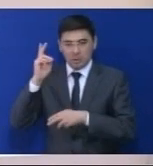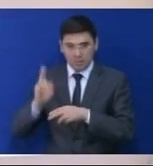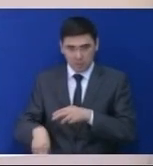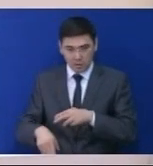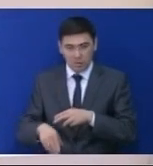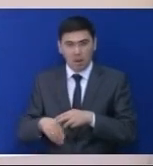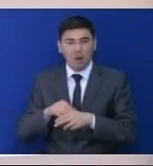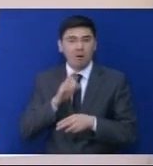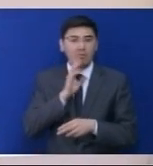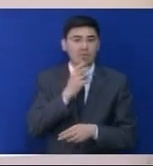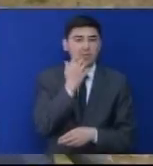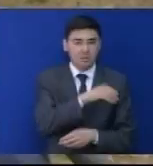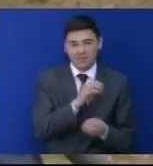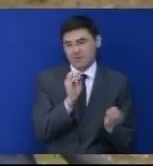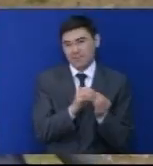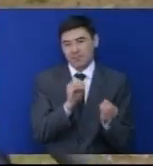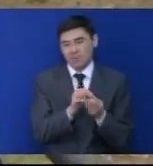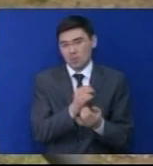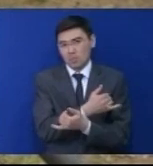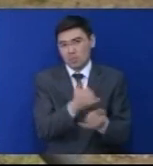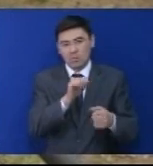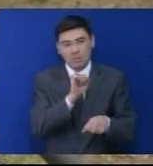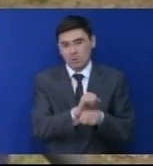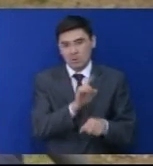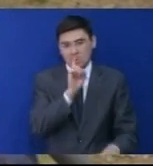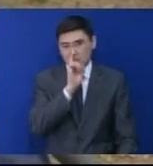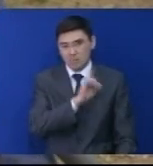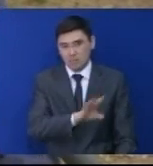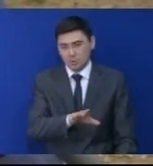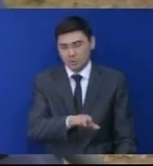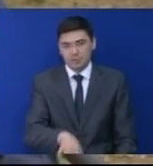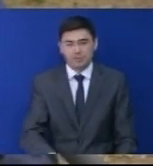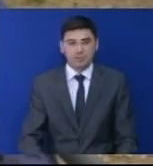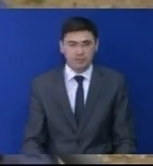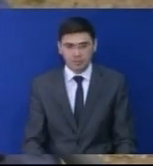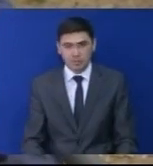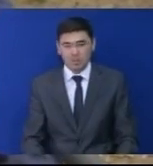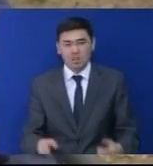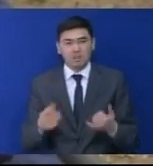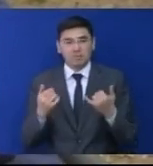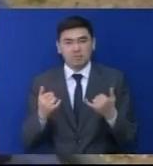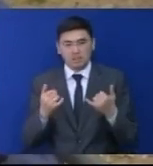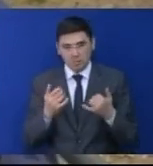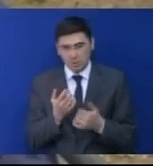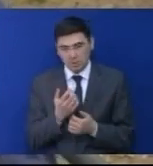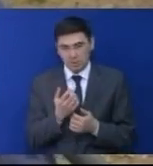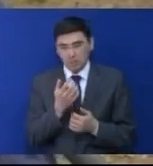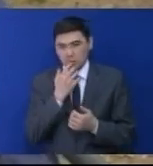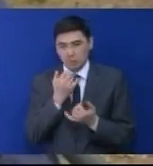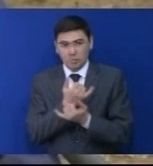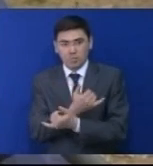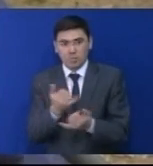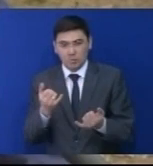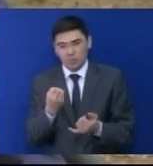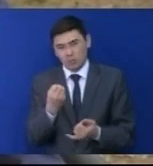беру тоқтатылмайды. На сегодняшний день отопительный сезон у нас. Бүгінгі күні жылу маусымы әлі аяқталған жоқ. Алдағы 2-3